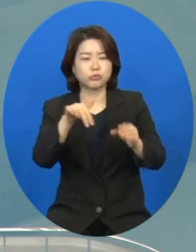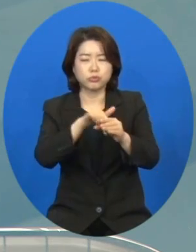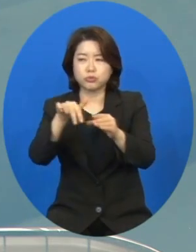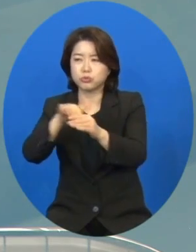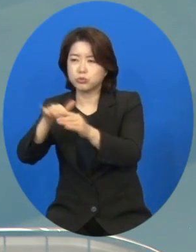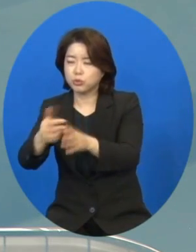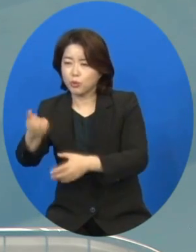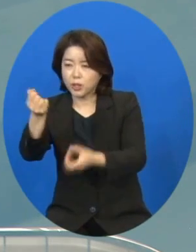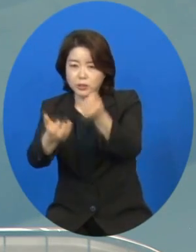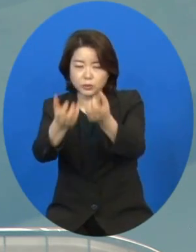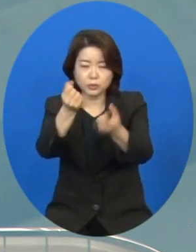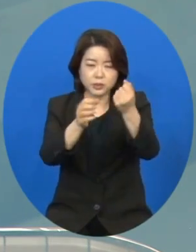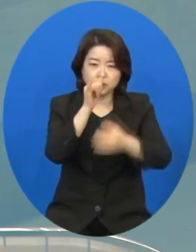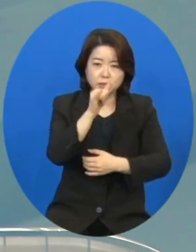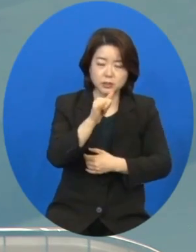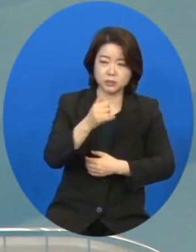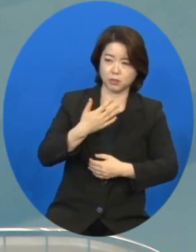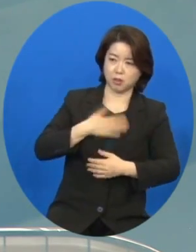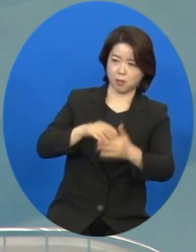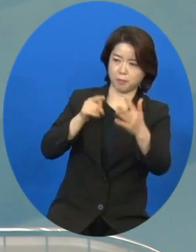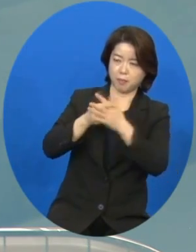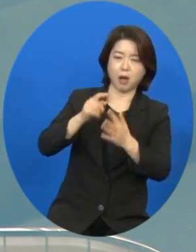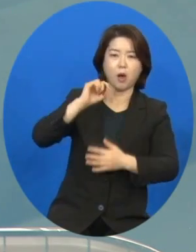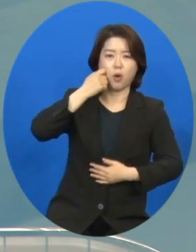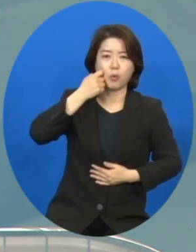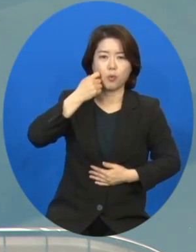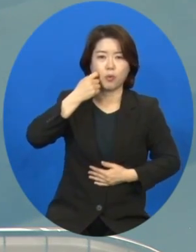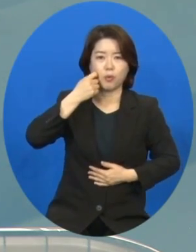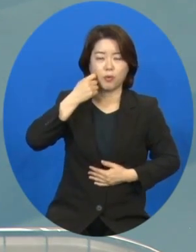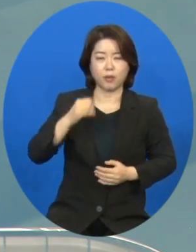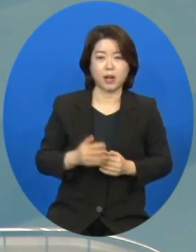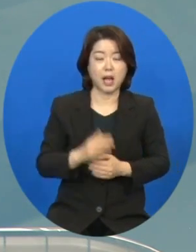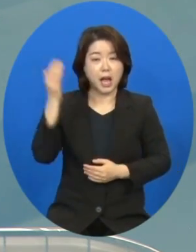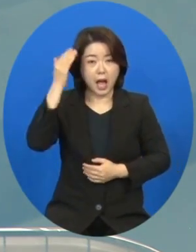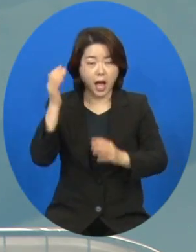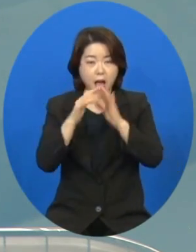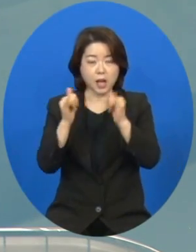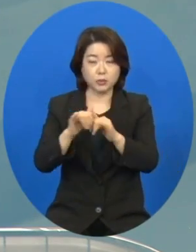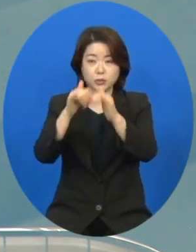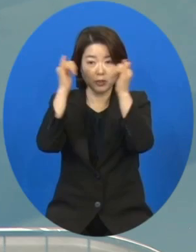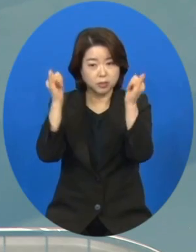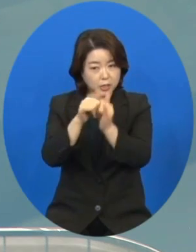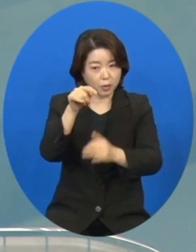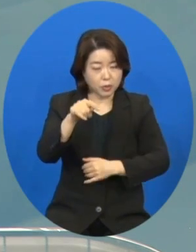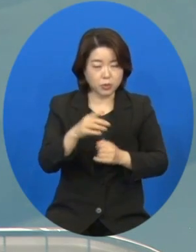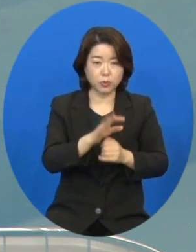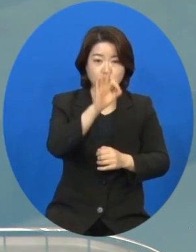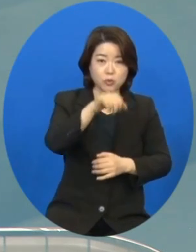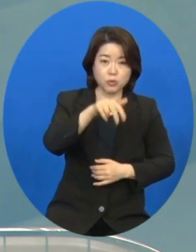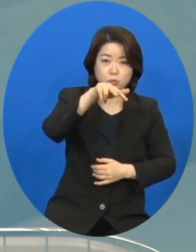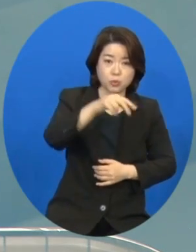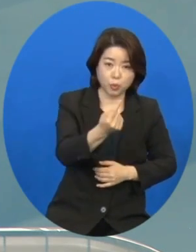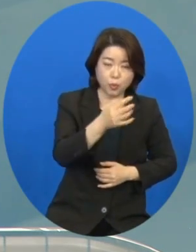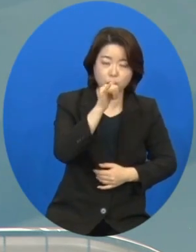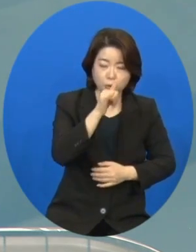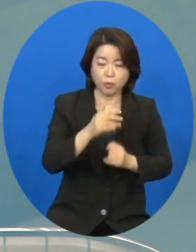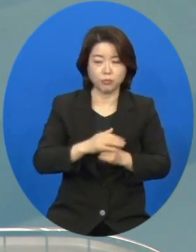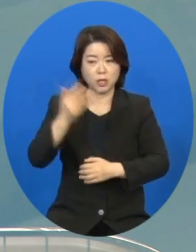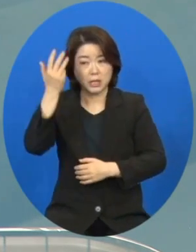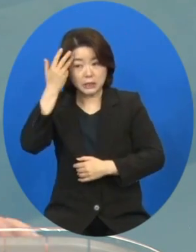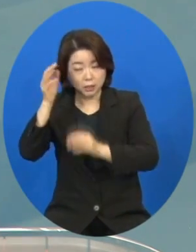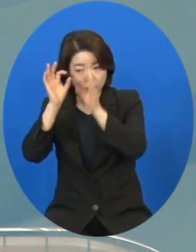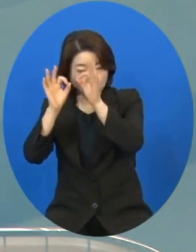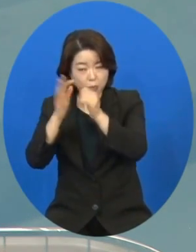있을까? 알기 쉽지 않다는 겁니다. 한국인들은 사회적으로는 유교도이고